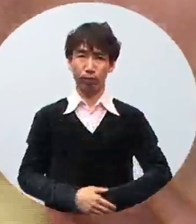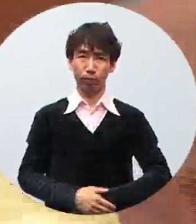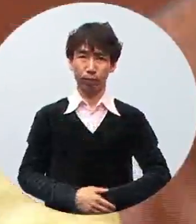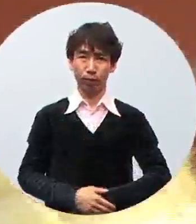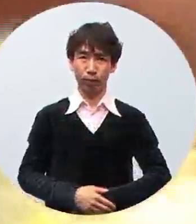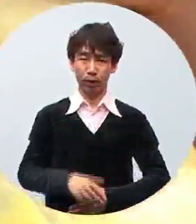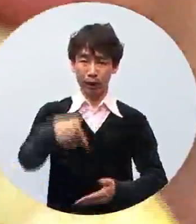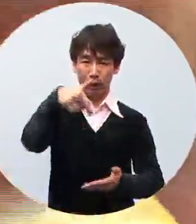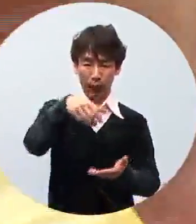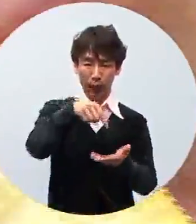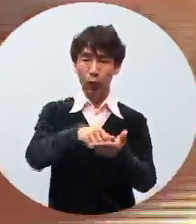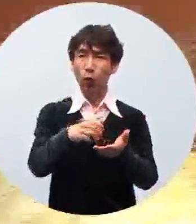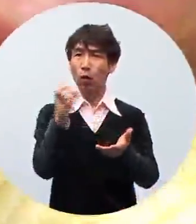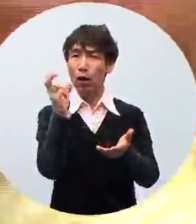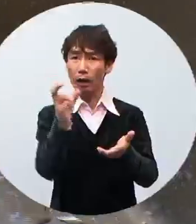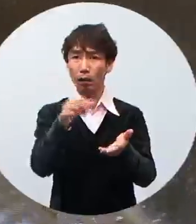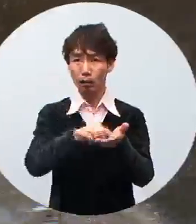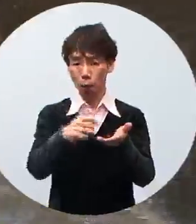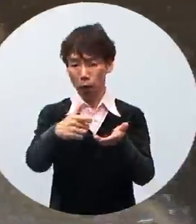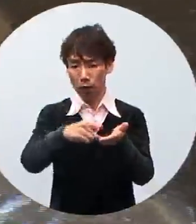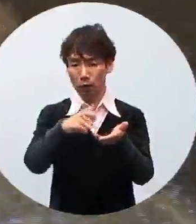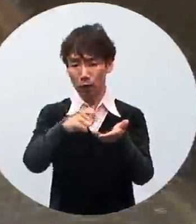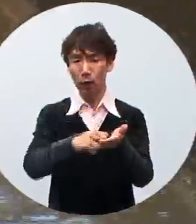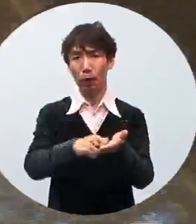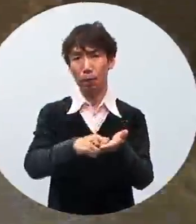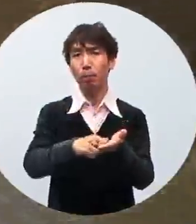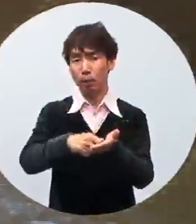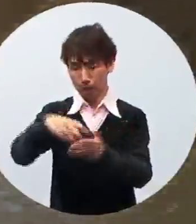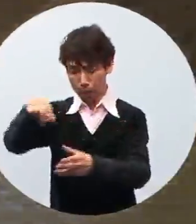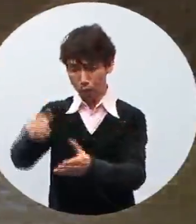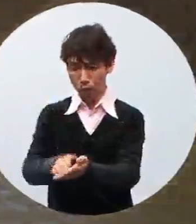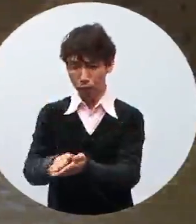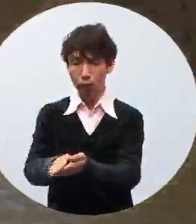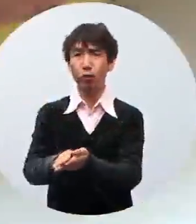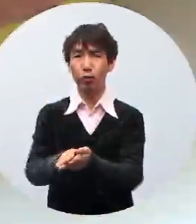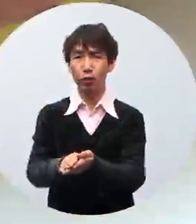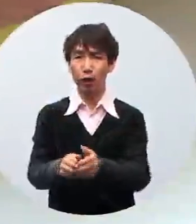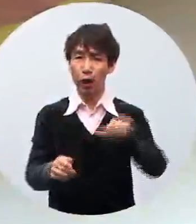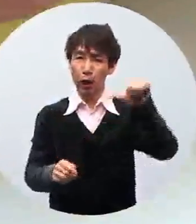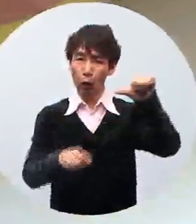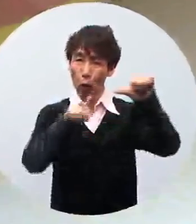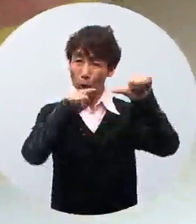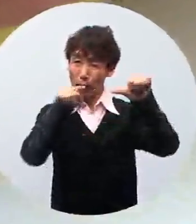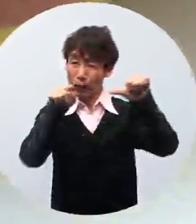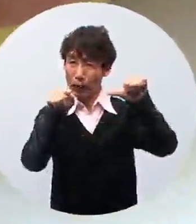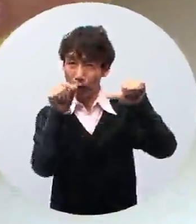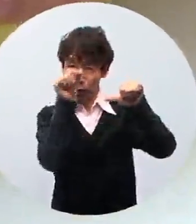硬、はい、い部分を切り取り、水でよく洗って5ミリ程度の薄切りにします。